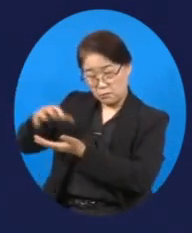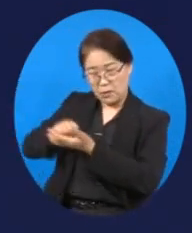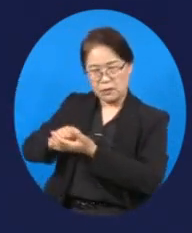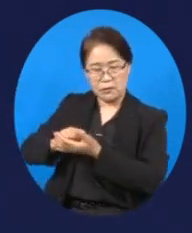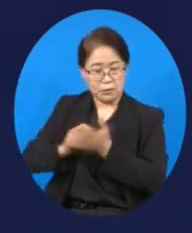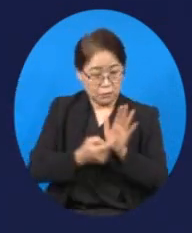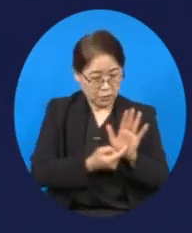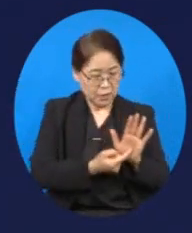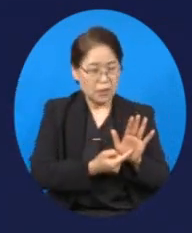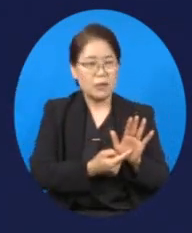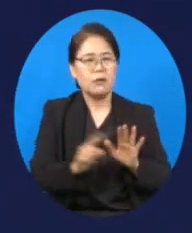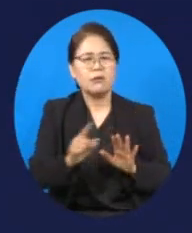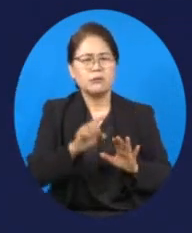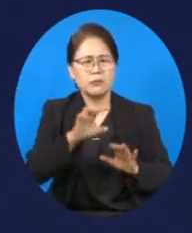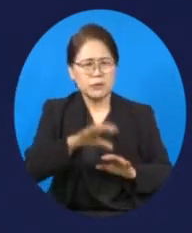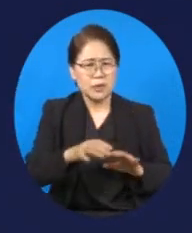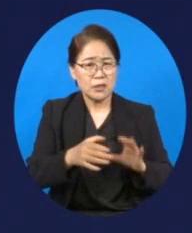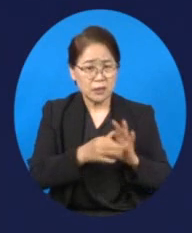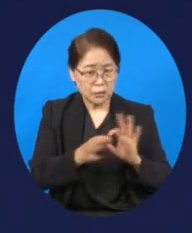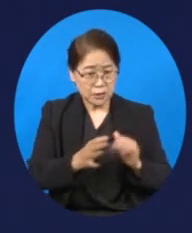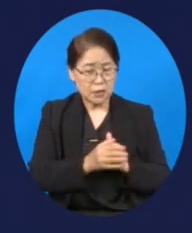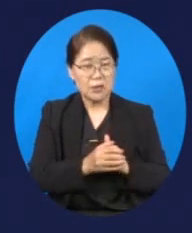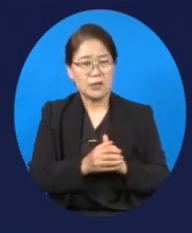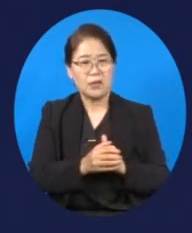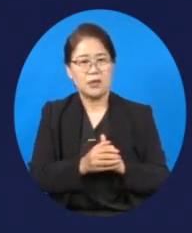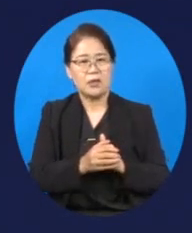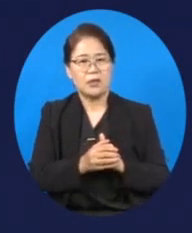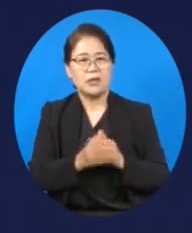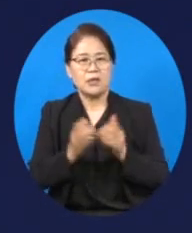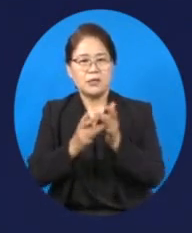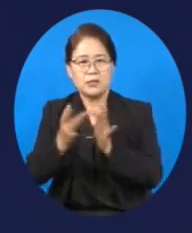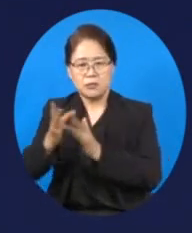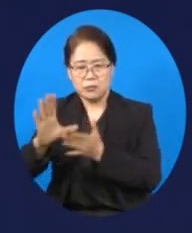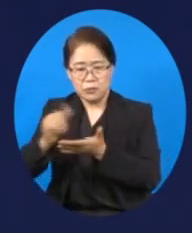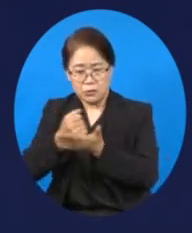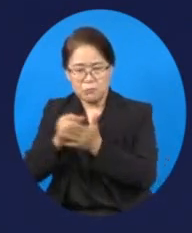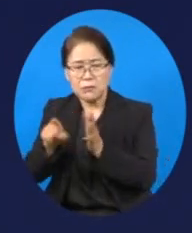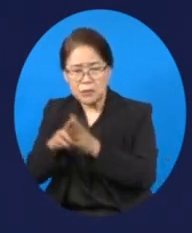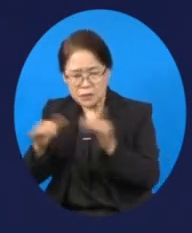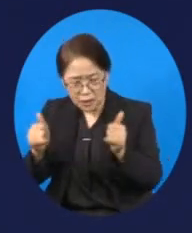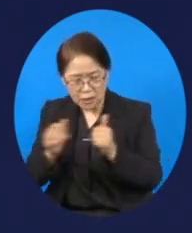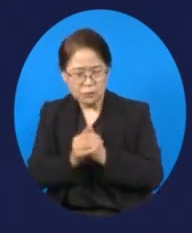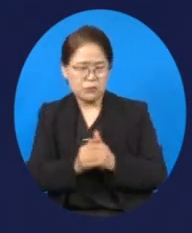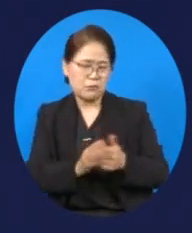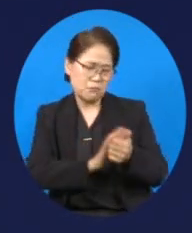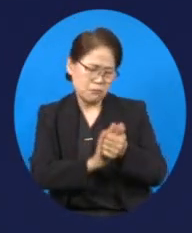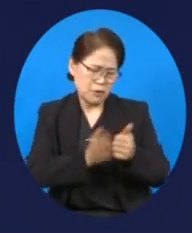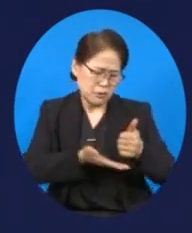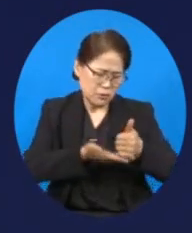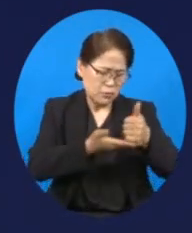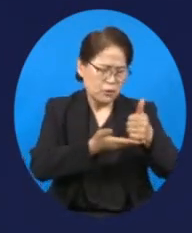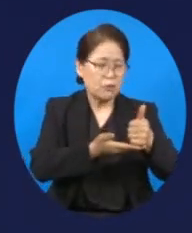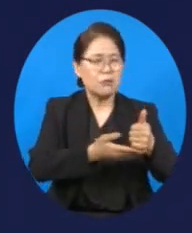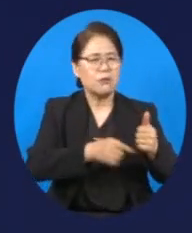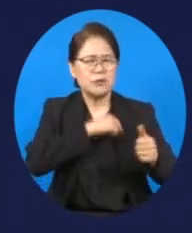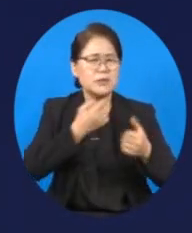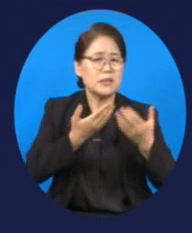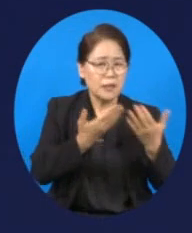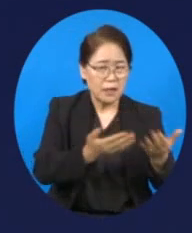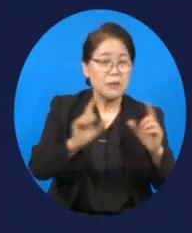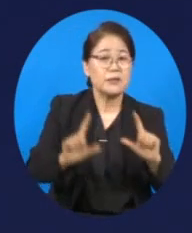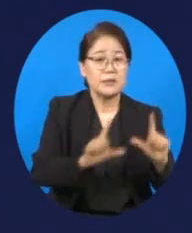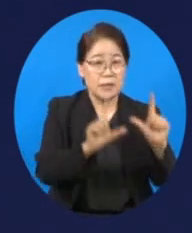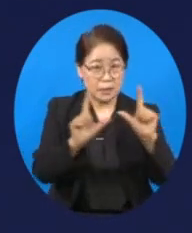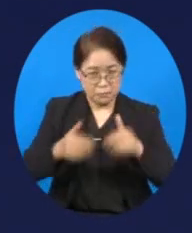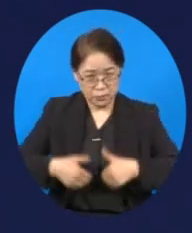어디 있든지 무엇을 하든지간에 빛을 바라는 자로 살아야 됩니다 그런데 여러분 빛을